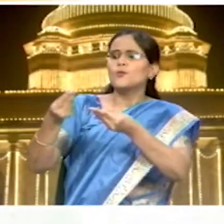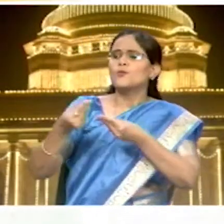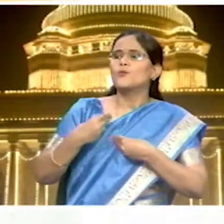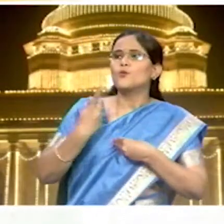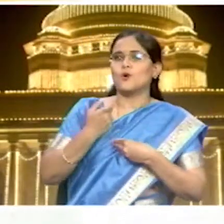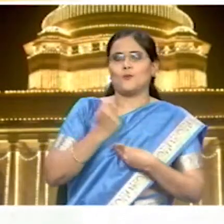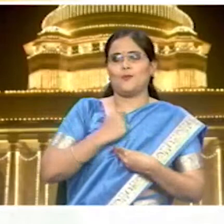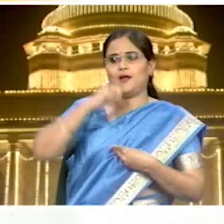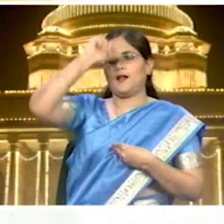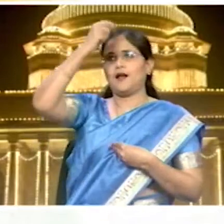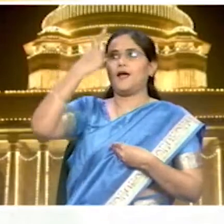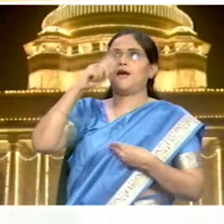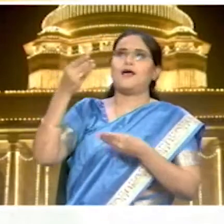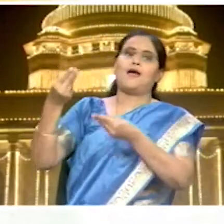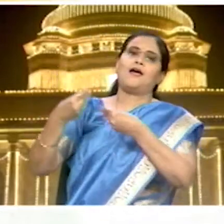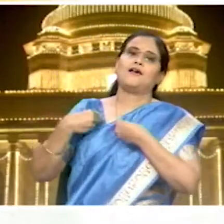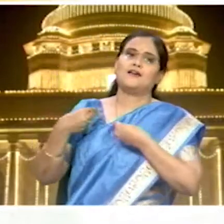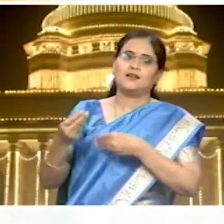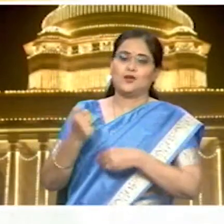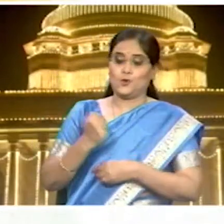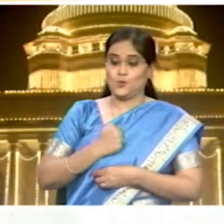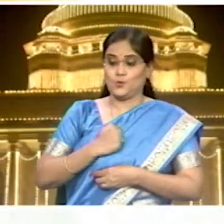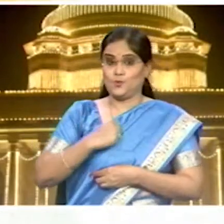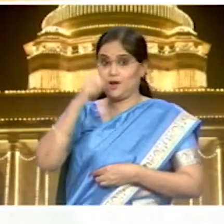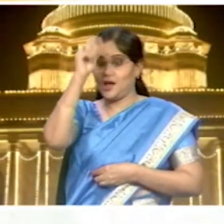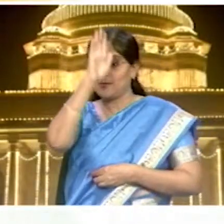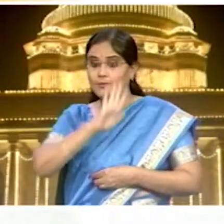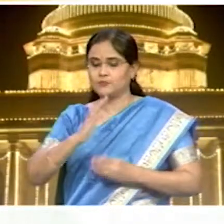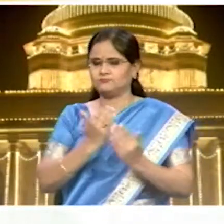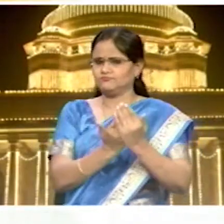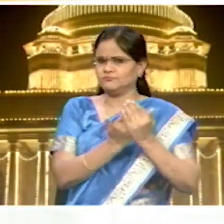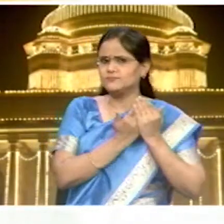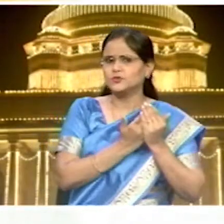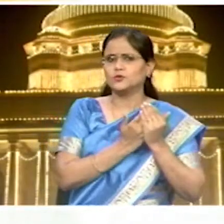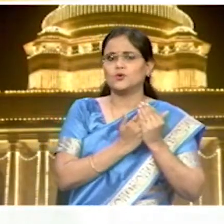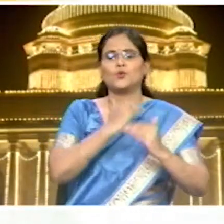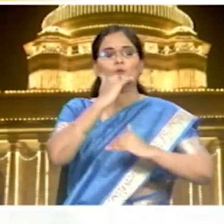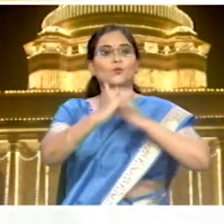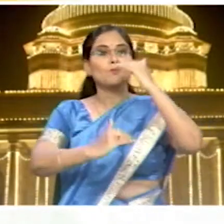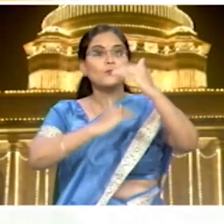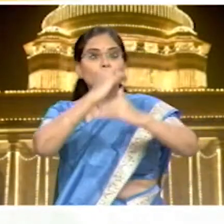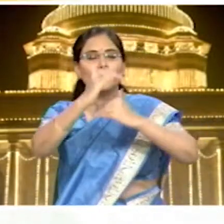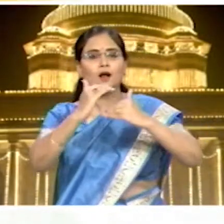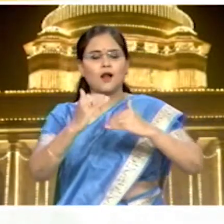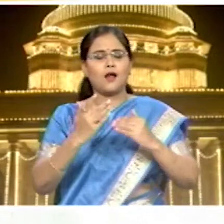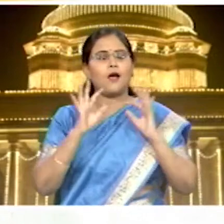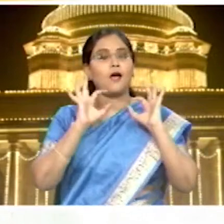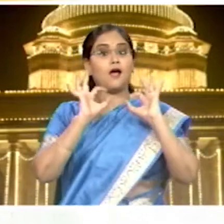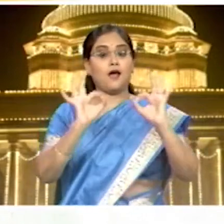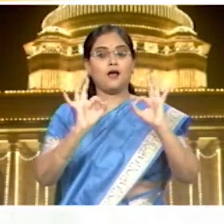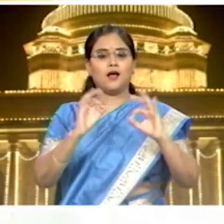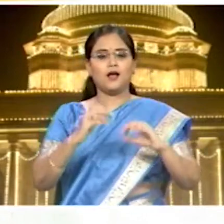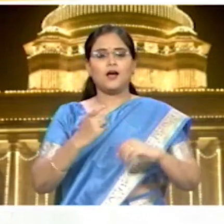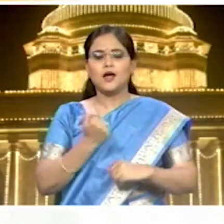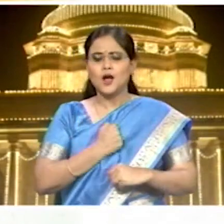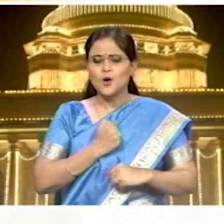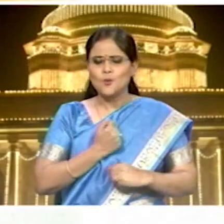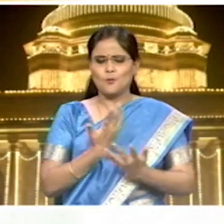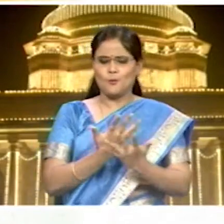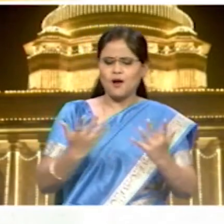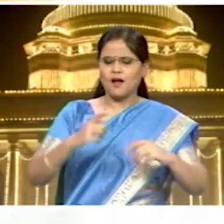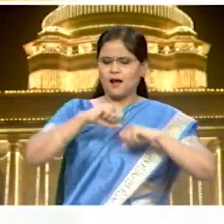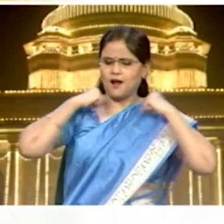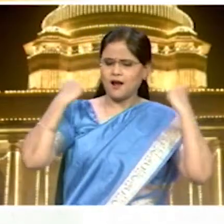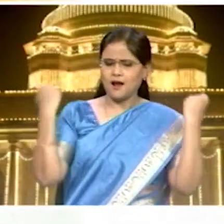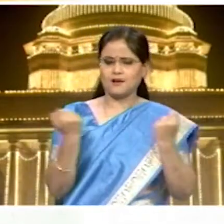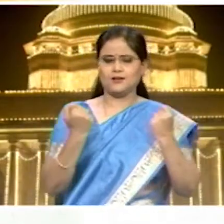है। इसलिए हमें अपने देश की सुरक्षा, प्रगति और समृद्धि के लिए अपना सब कुछ अर्पण कर देने